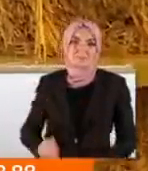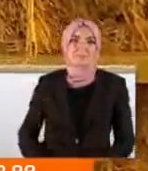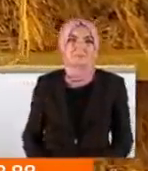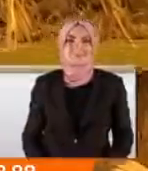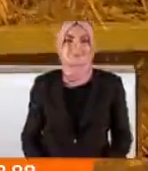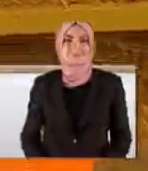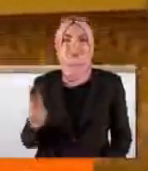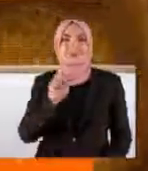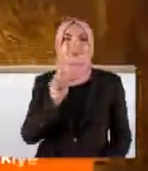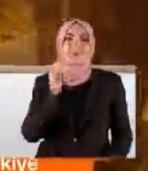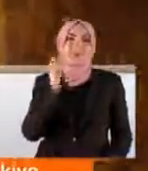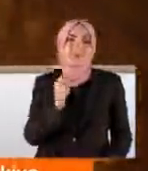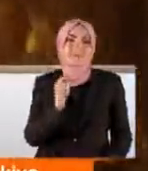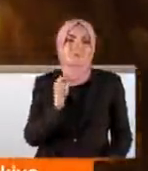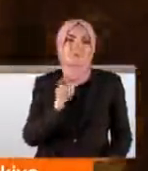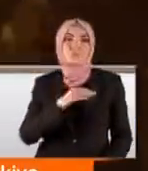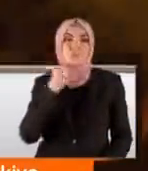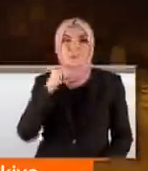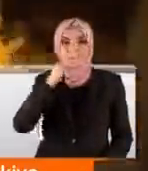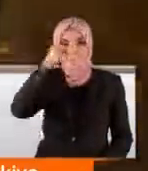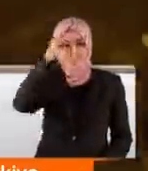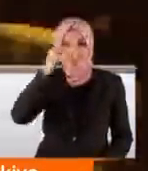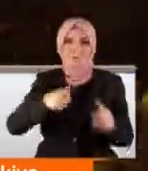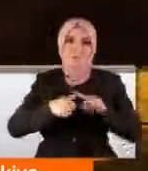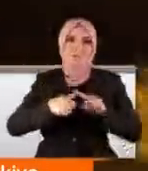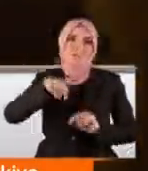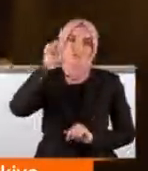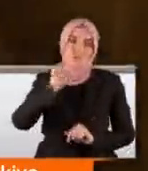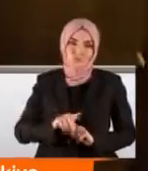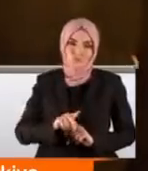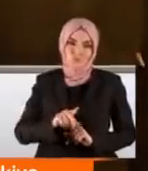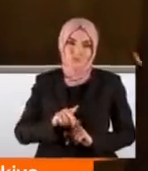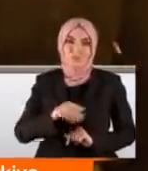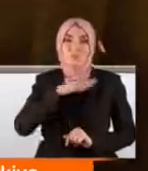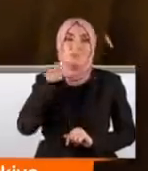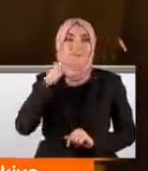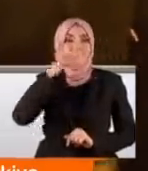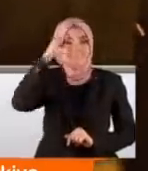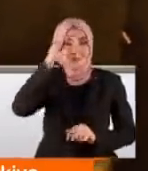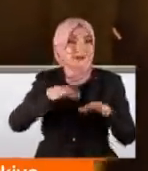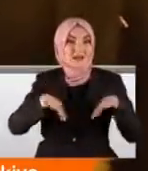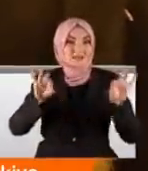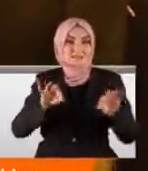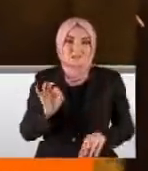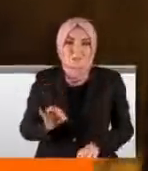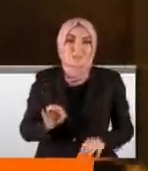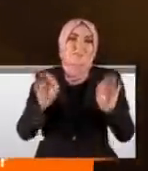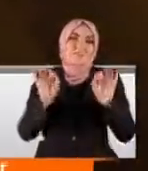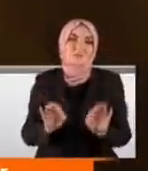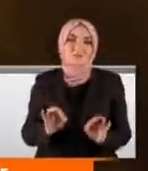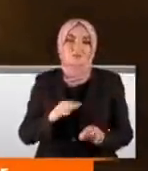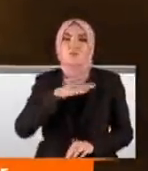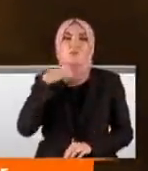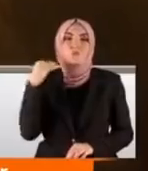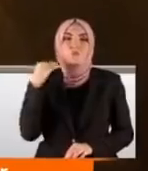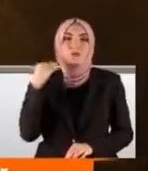20 Temmuz Kurban Bayramı'nın ilk günü. Tabii Kurban Bayramı hazırlığı şimdiden başladı. Kurbanlıklar İstanbul'a çoktan